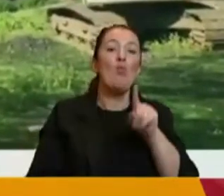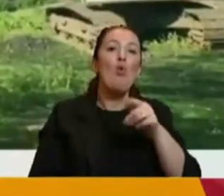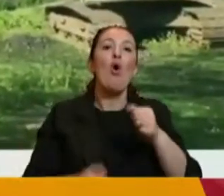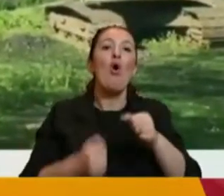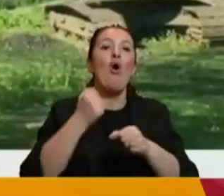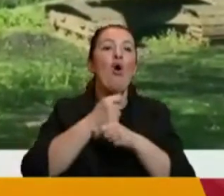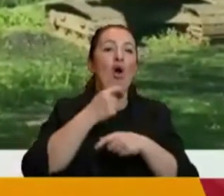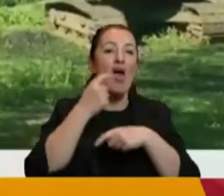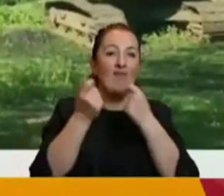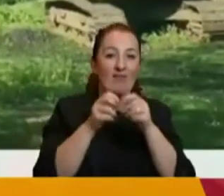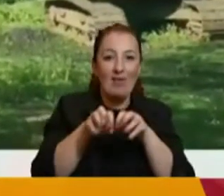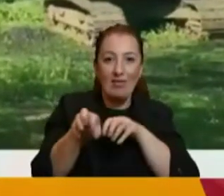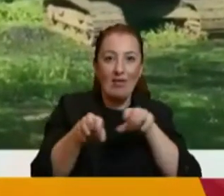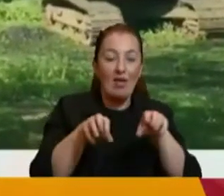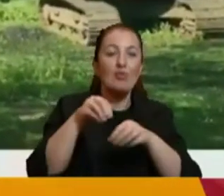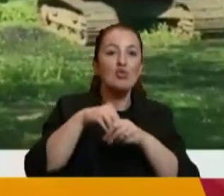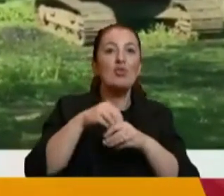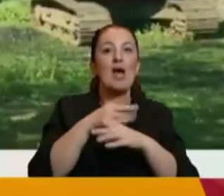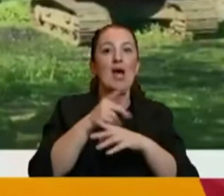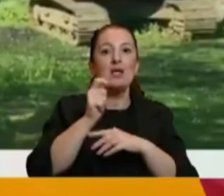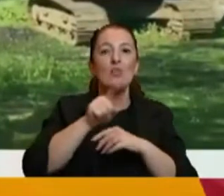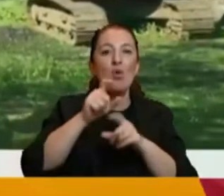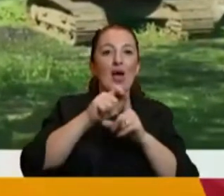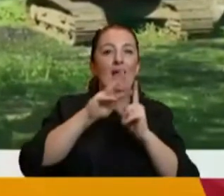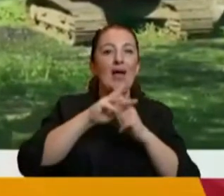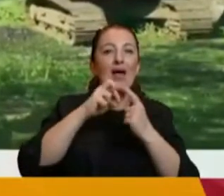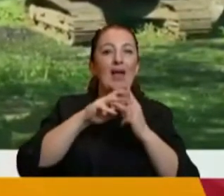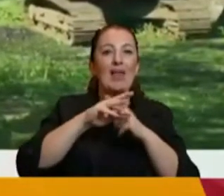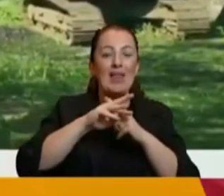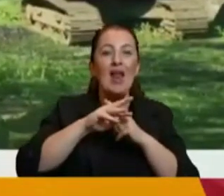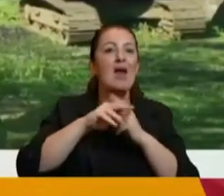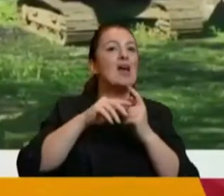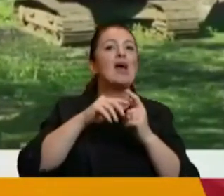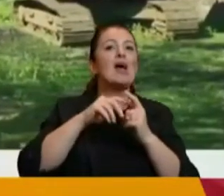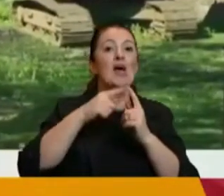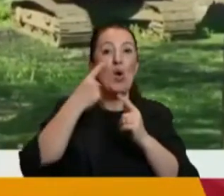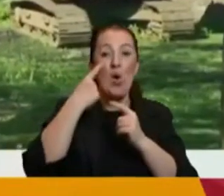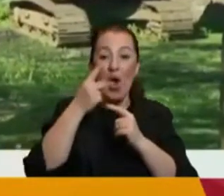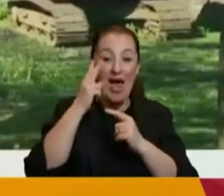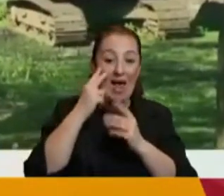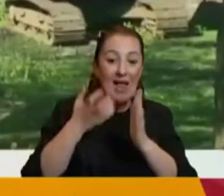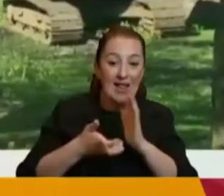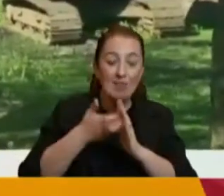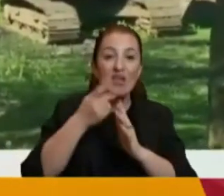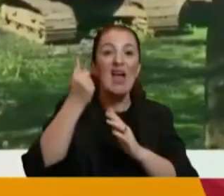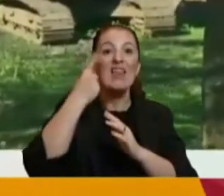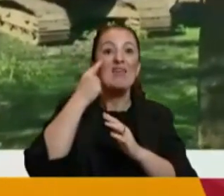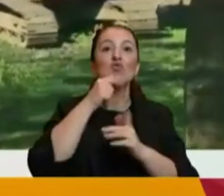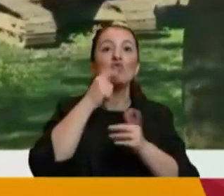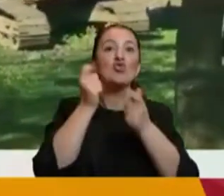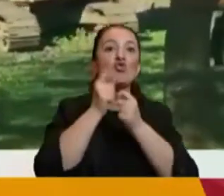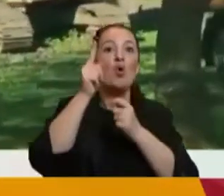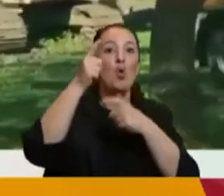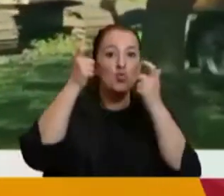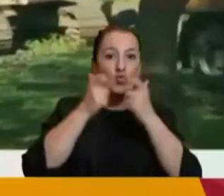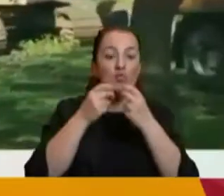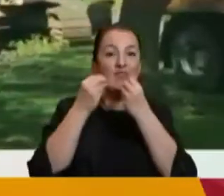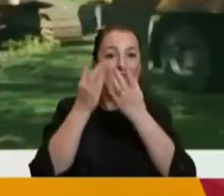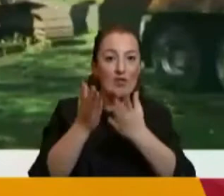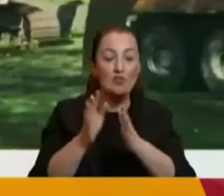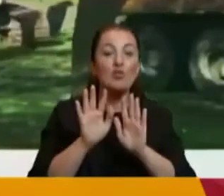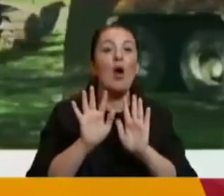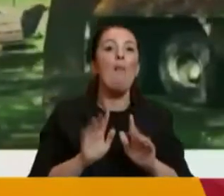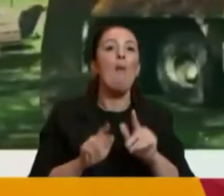dağılımı içerisinde Aslında bu derenin ıslahı Devlet Su İşleri yükümlülüğüne verilmiş ancak buradaki